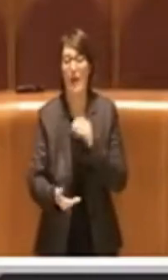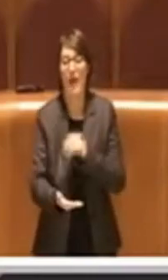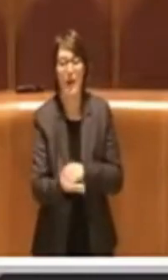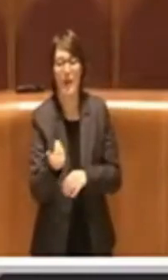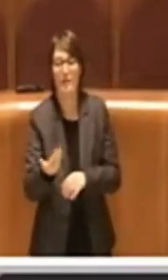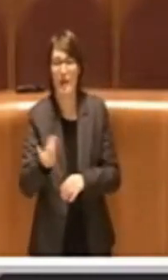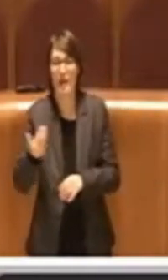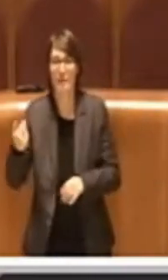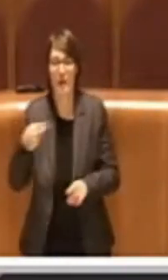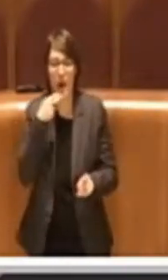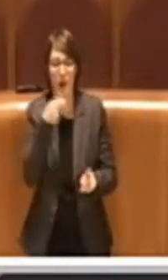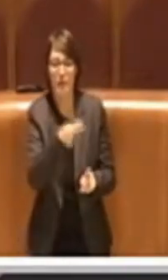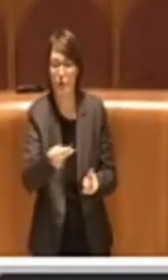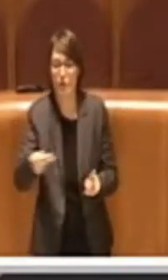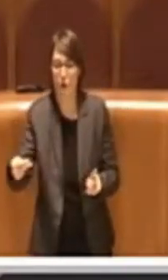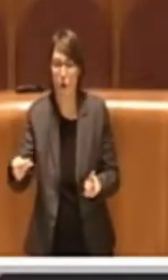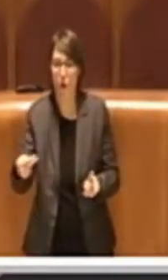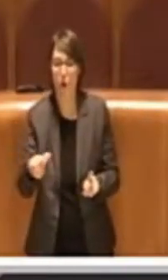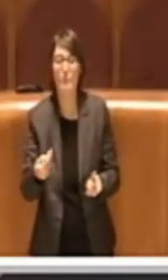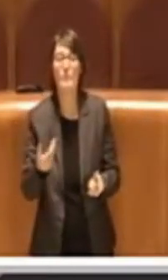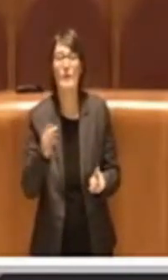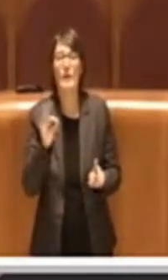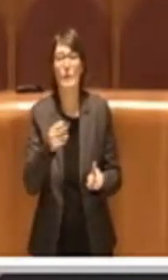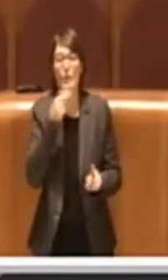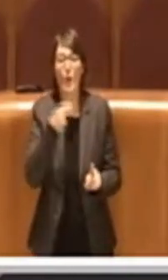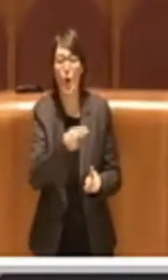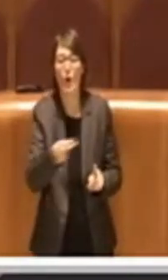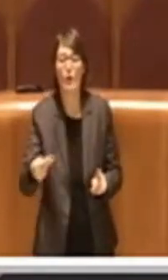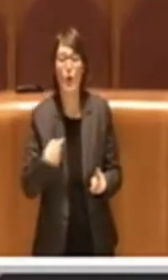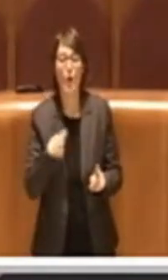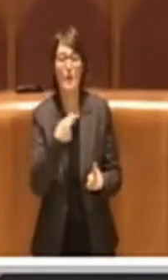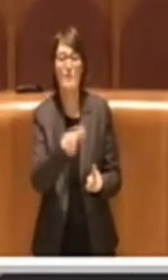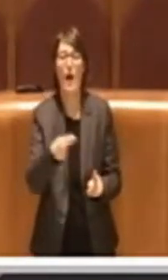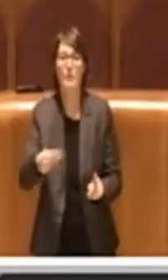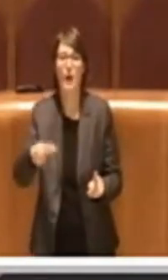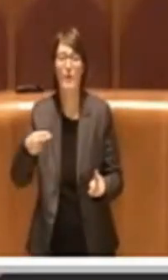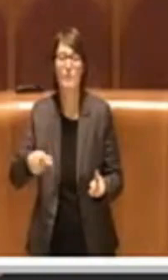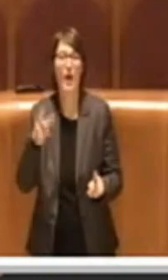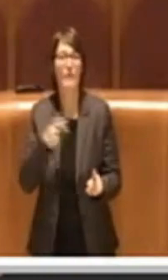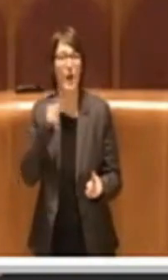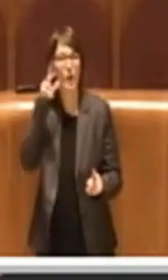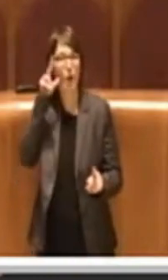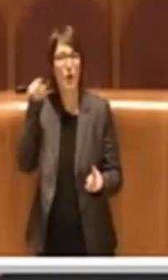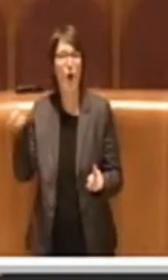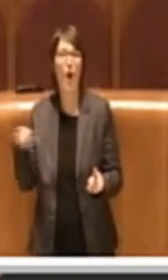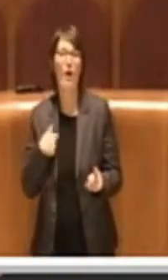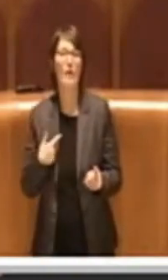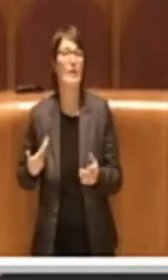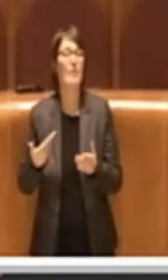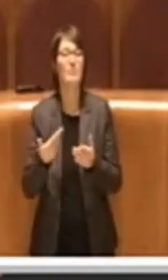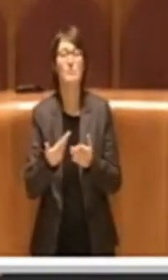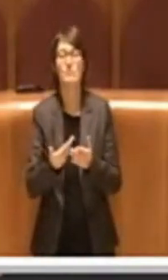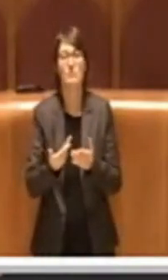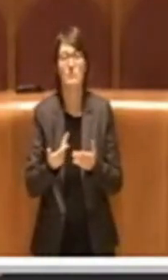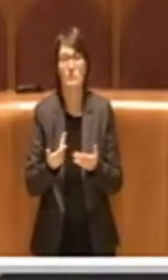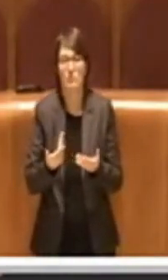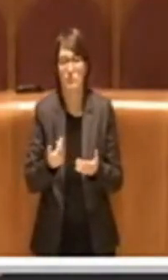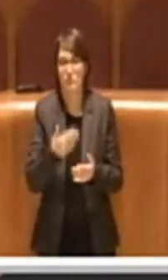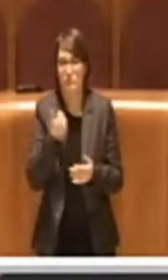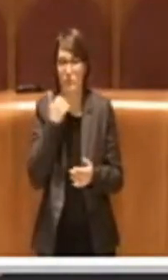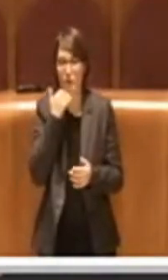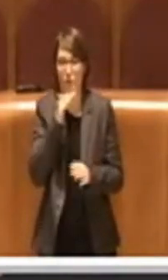sono stati apposti senza il permesso della donna. E poi si